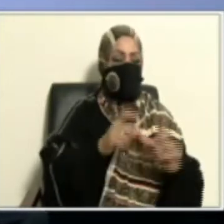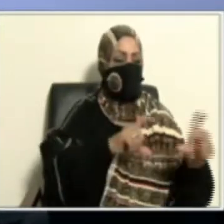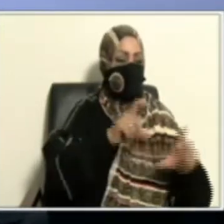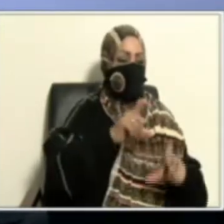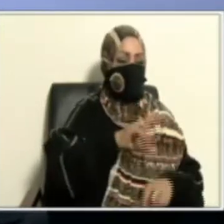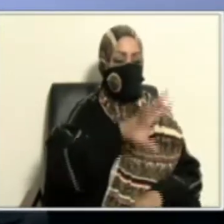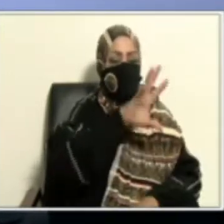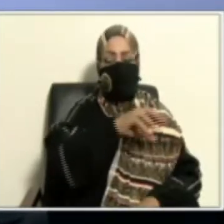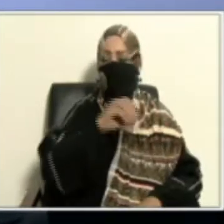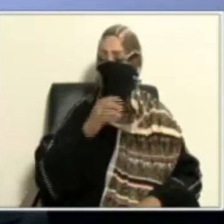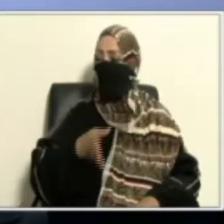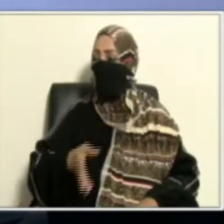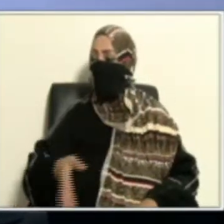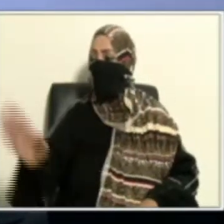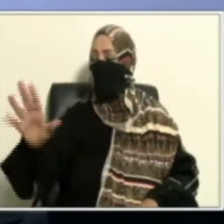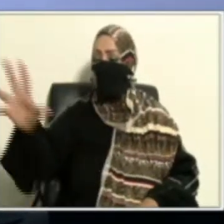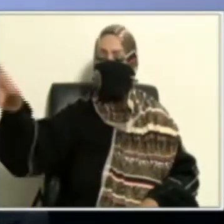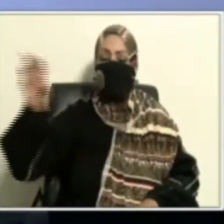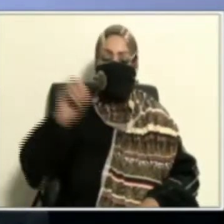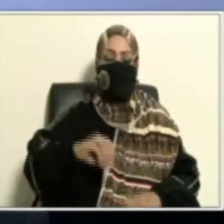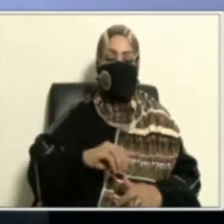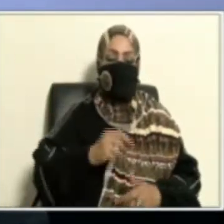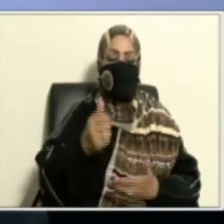حلال. لا، لابد من أخذ،